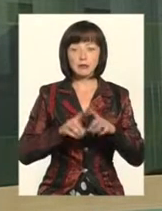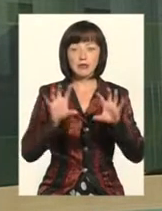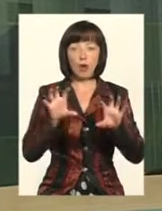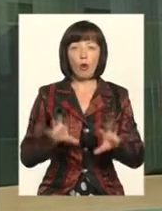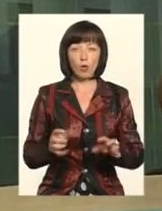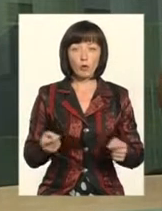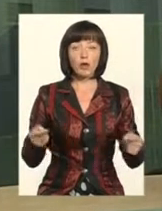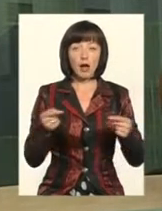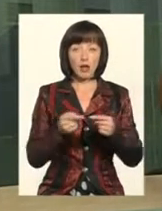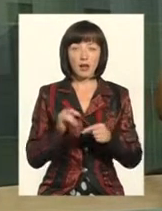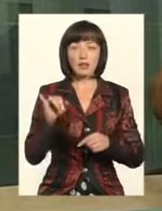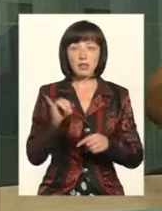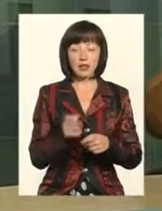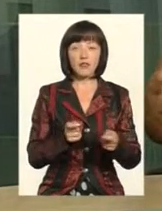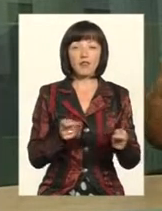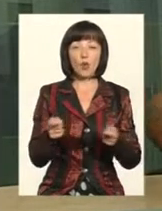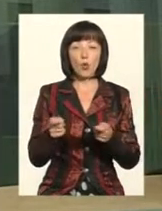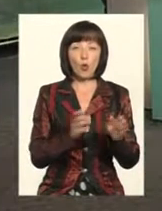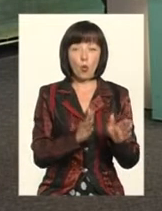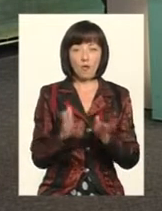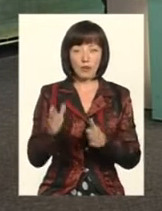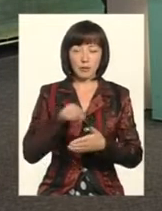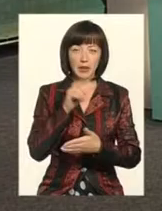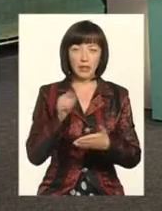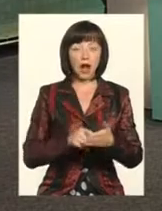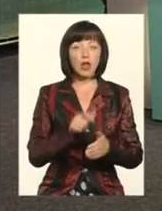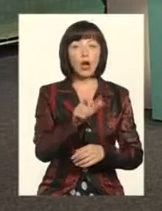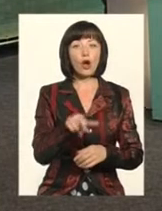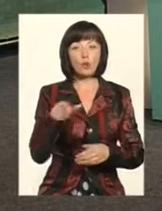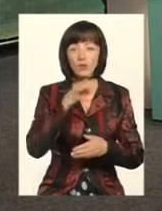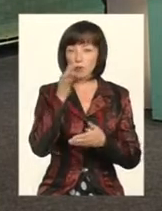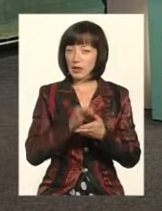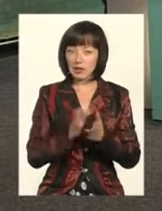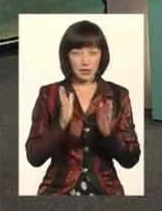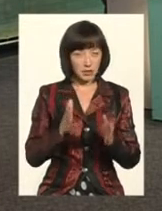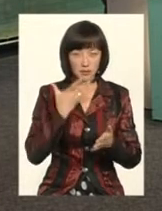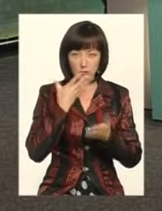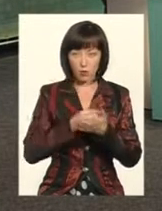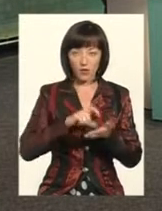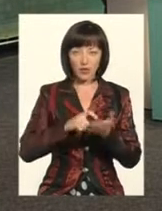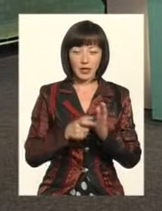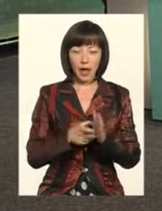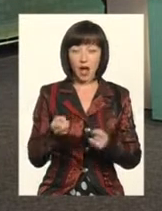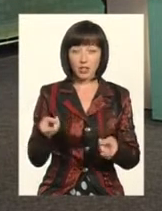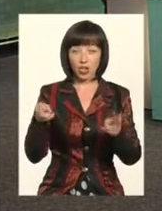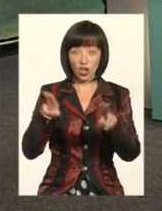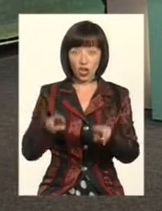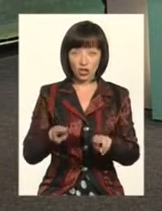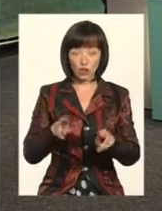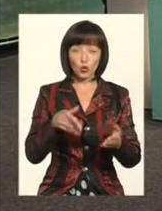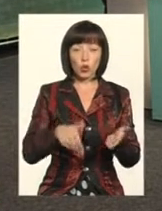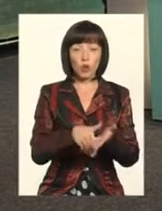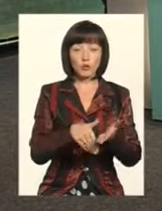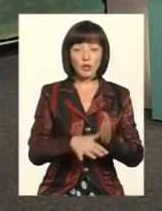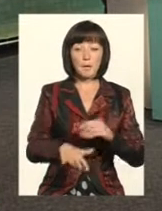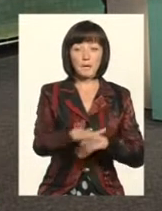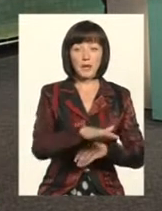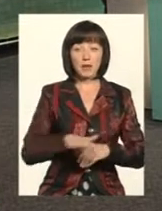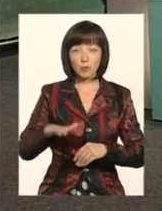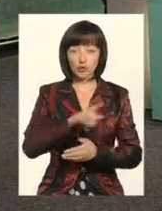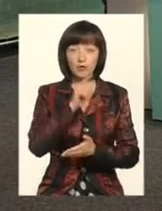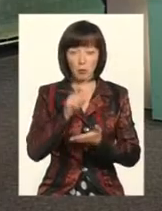і врегульовано це питання, що люди відповідають не тільки за свою квартиру, а за останні. Допоміжні всі приміщення теж